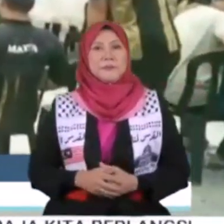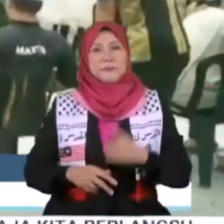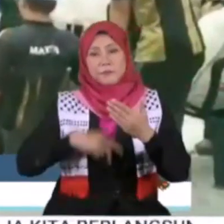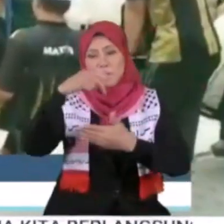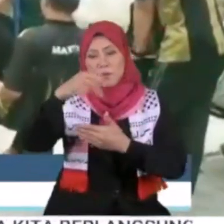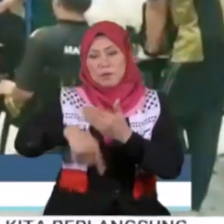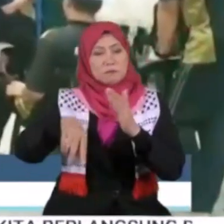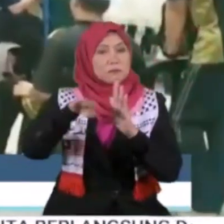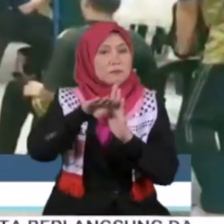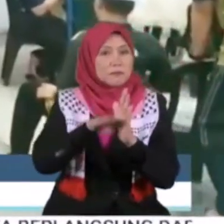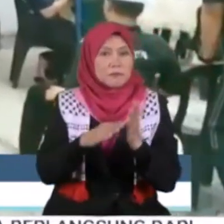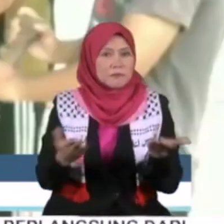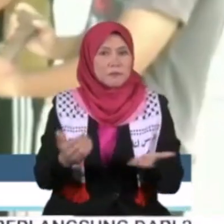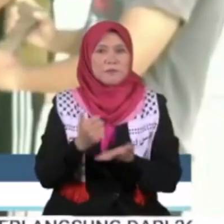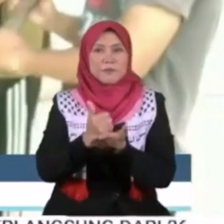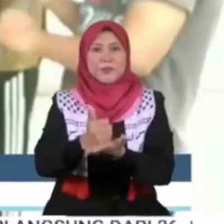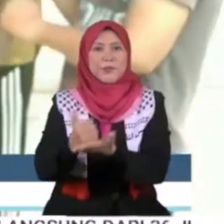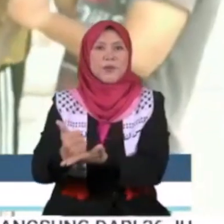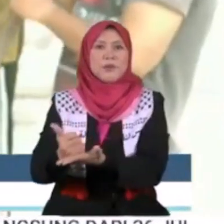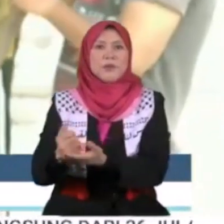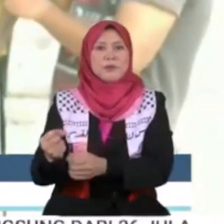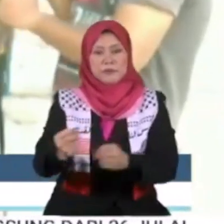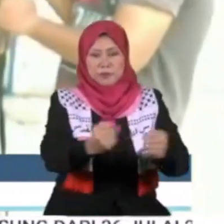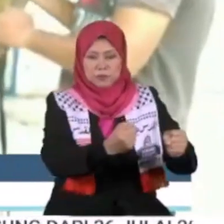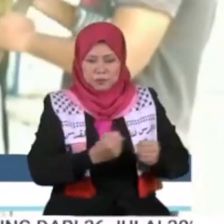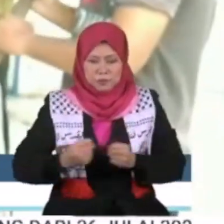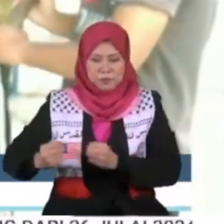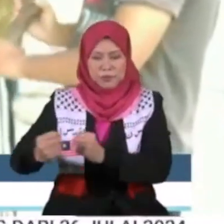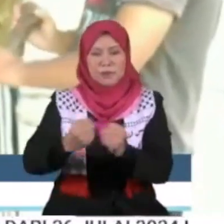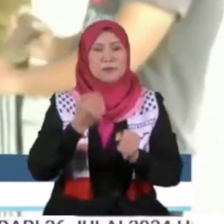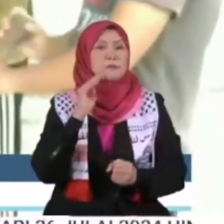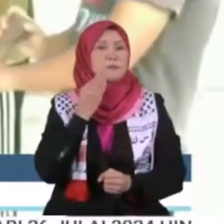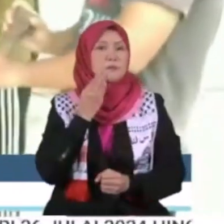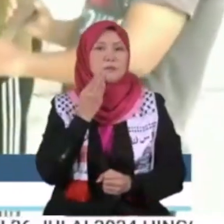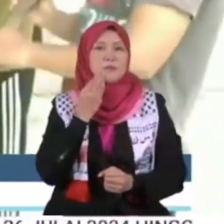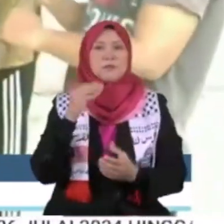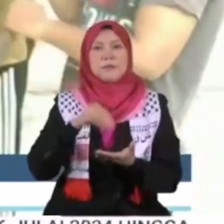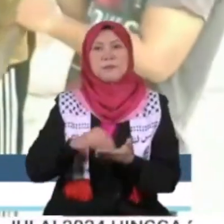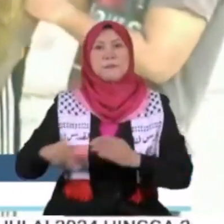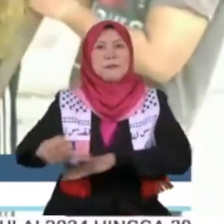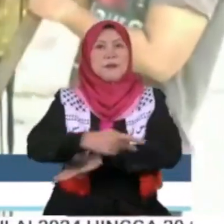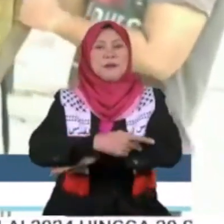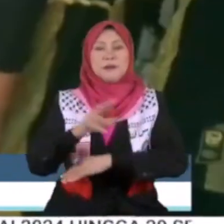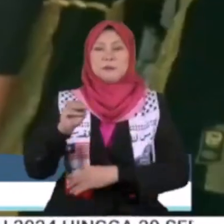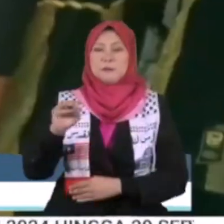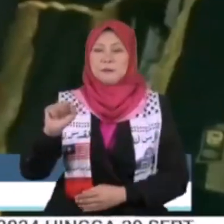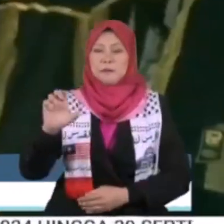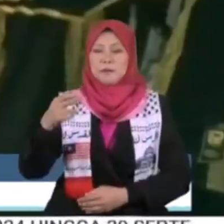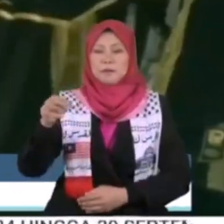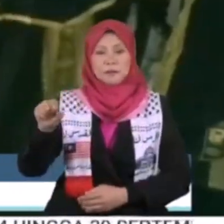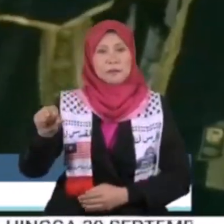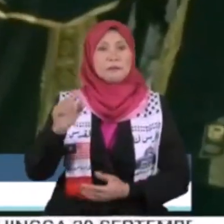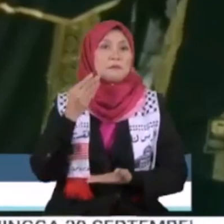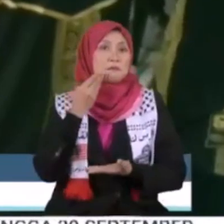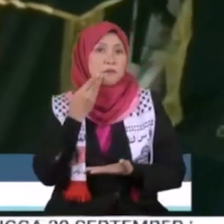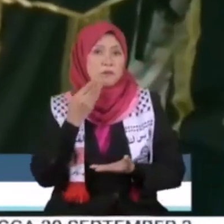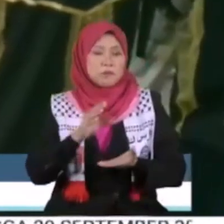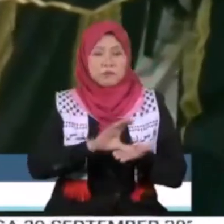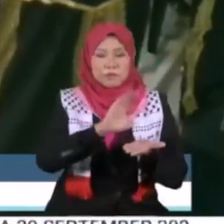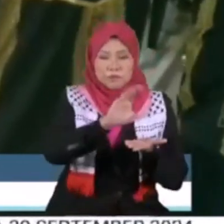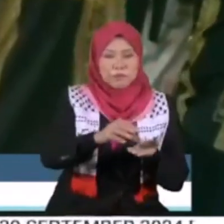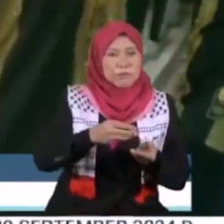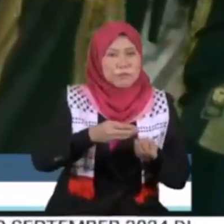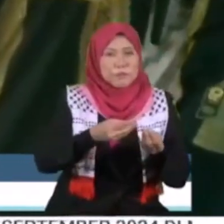Antara pengisian program adalah gotong royong kucai bubur Ashura di Kampung Abi Padang Macang. Juadah itu kemudian diagihkan kepada